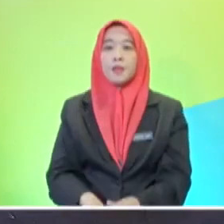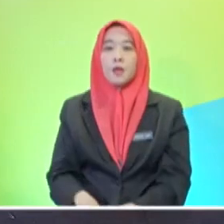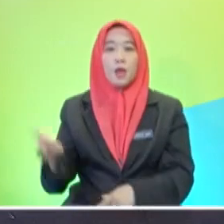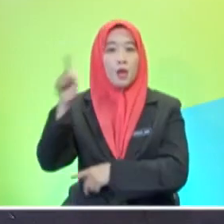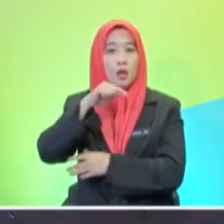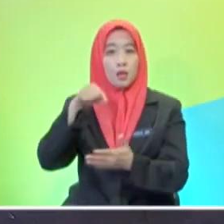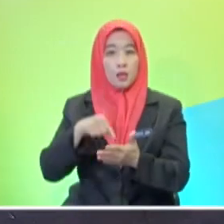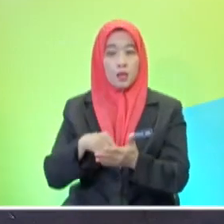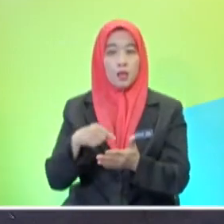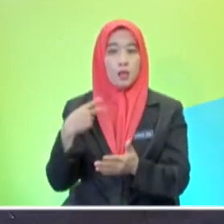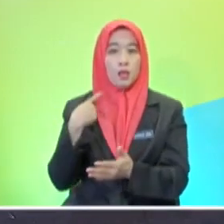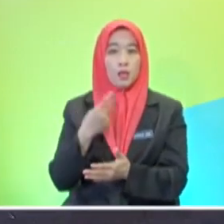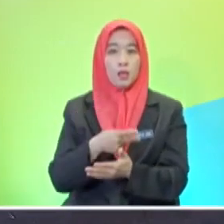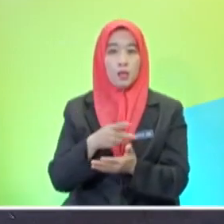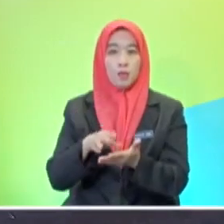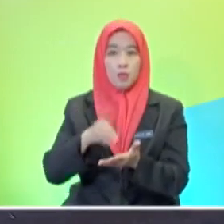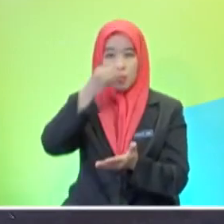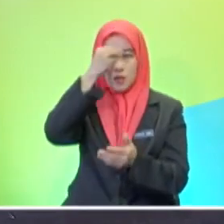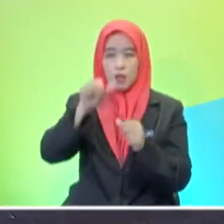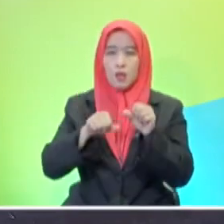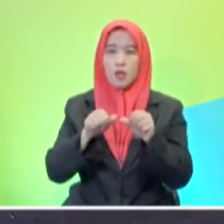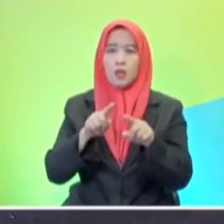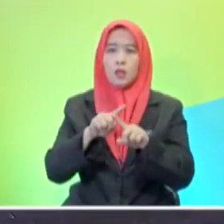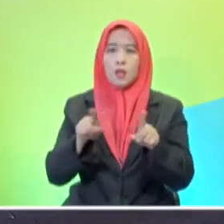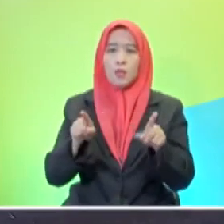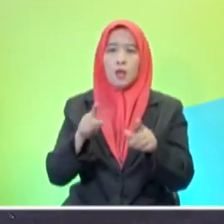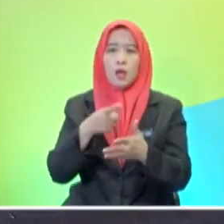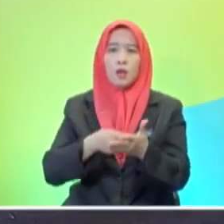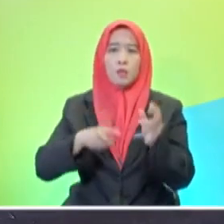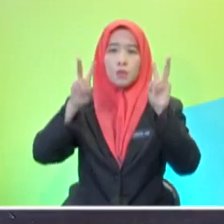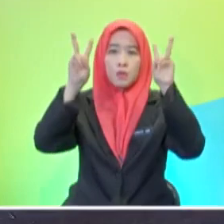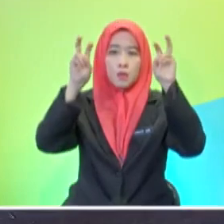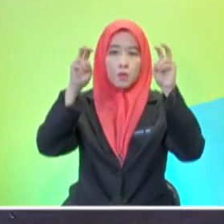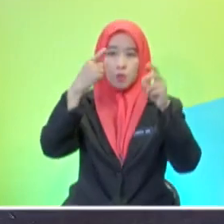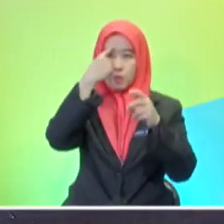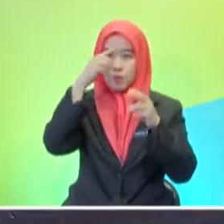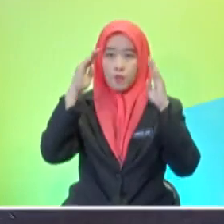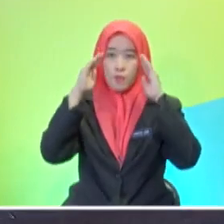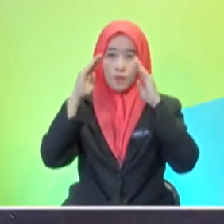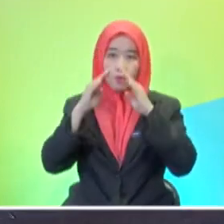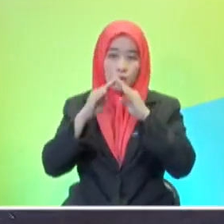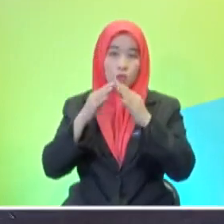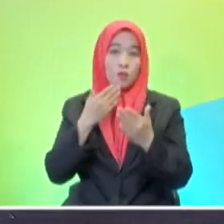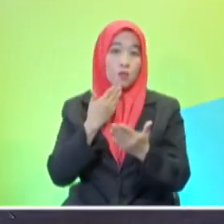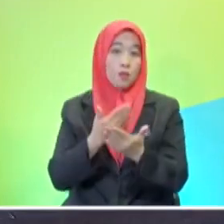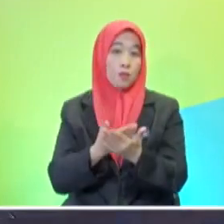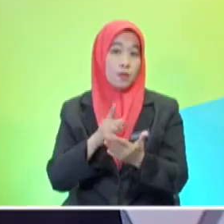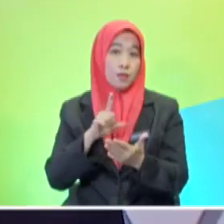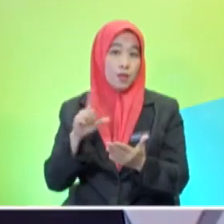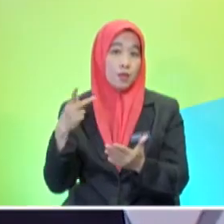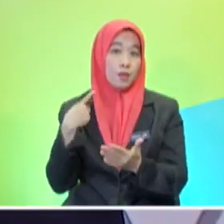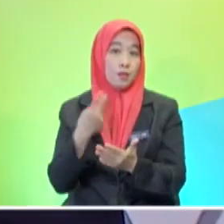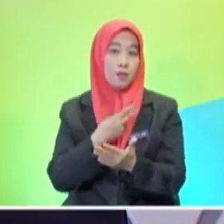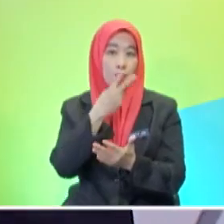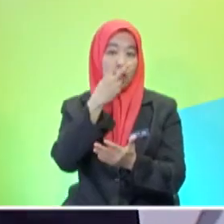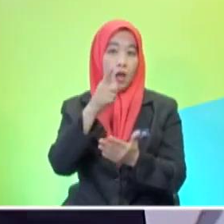pelajaran kita sains, tetapi apakah topik kita yang kita akan memberi fokus pada hari ini cikgu? Baiklah, kita akan tengok apakah